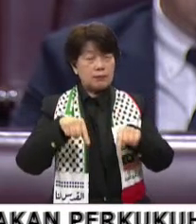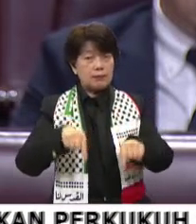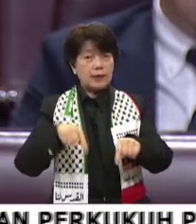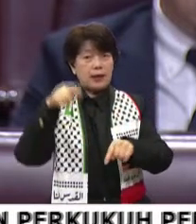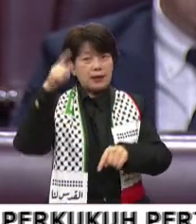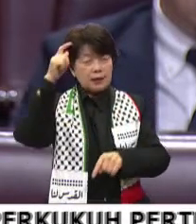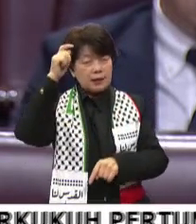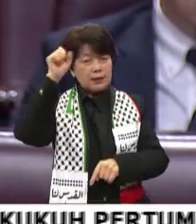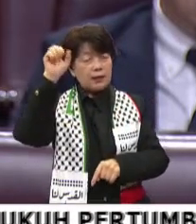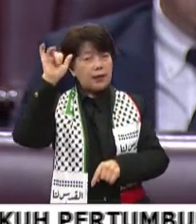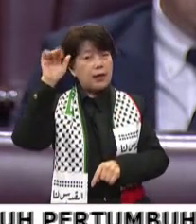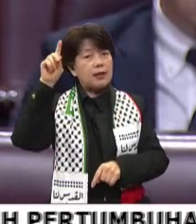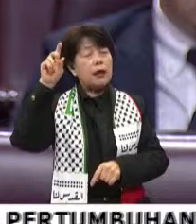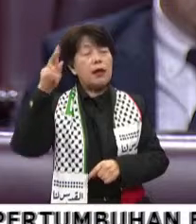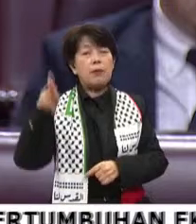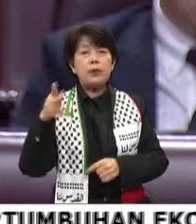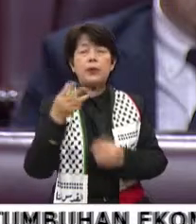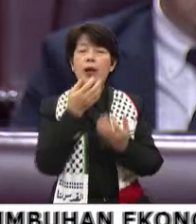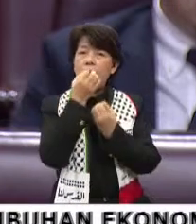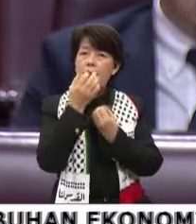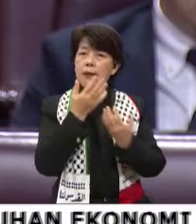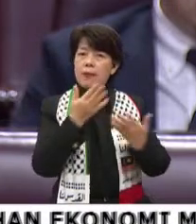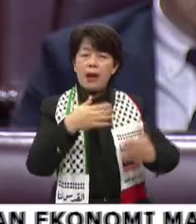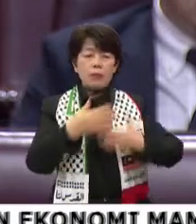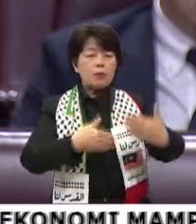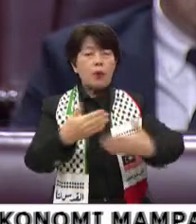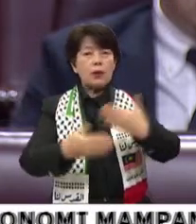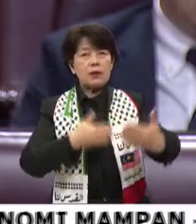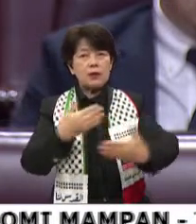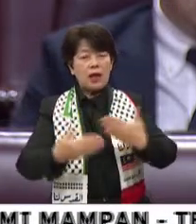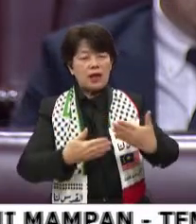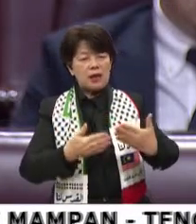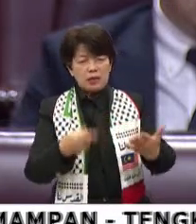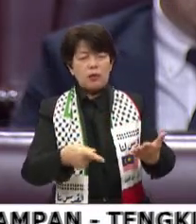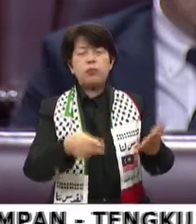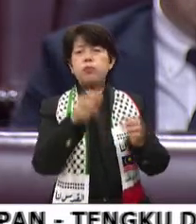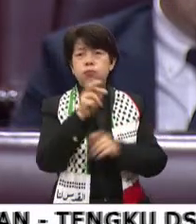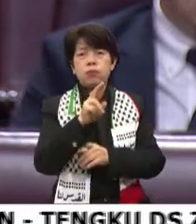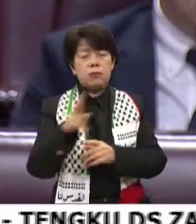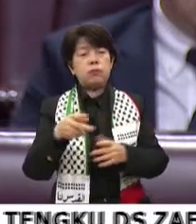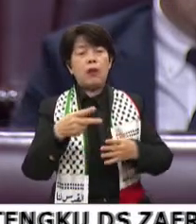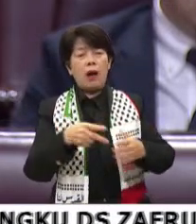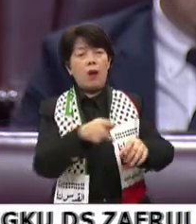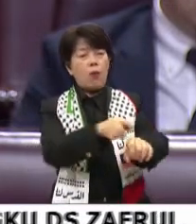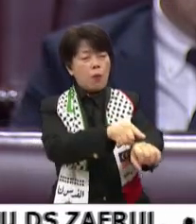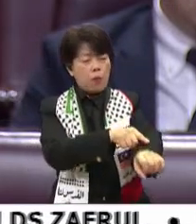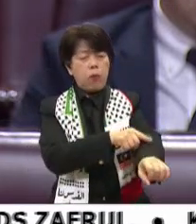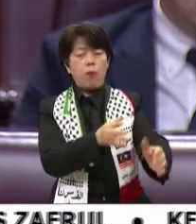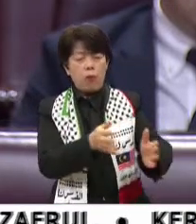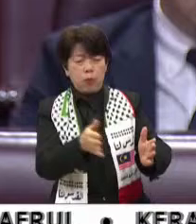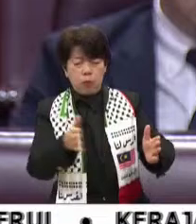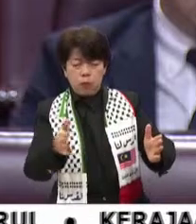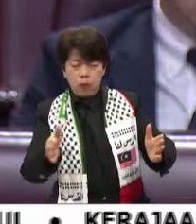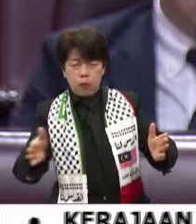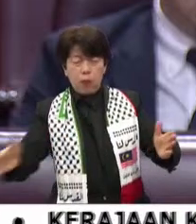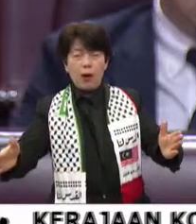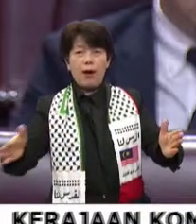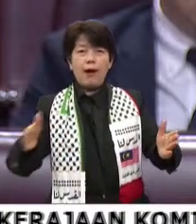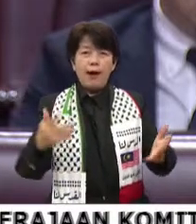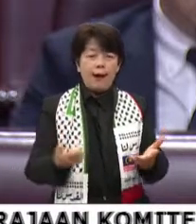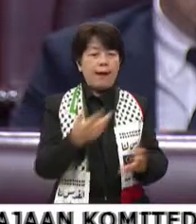yang di-pertua mempunyai proses yang agak panjang libat urus yang banyak bersama dengan